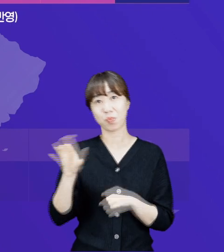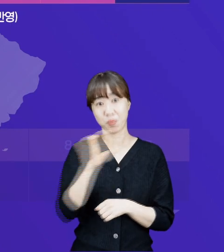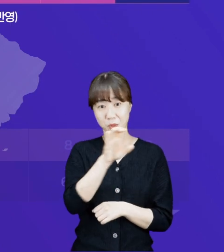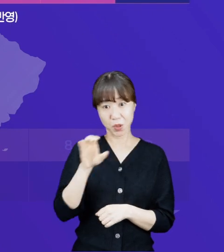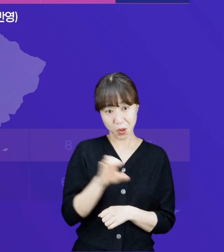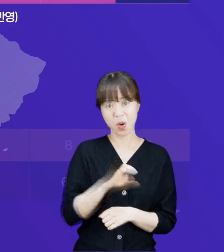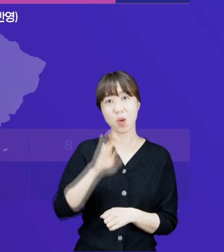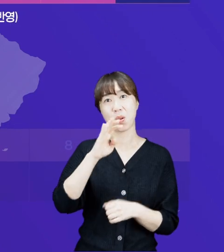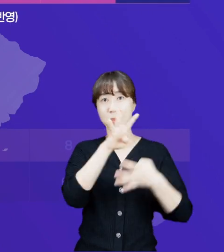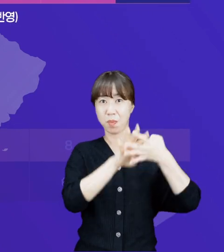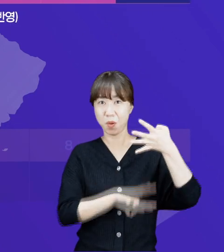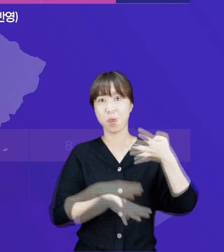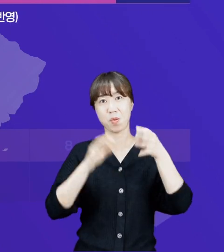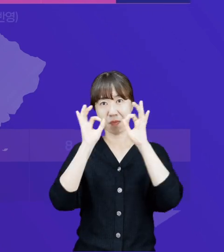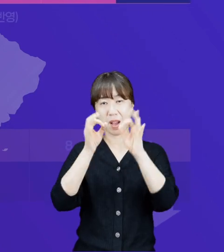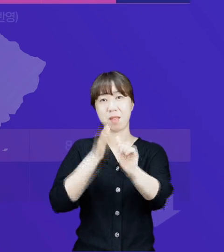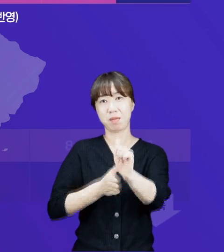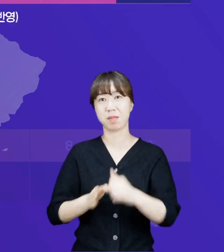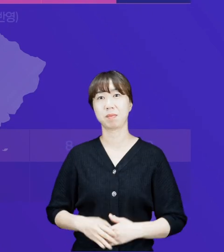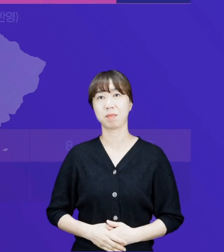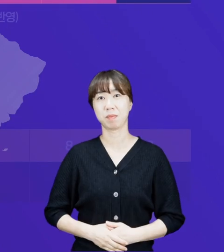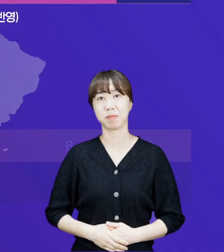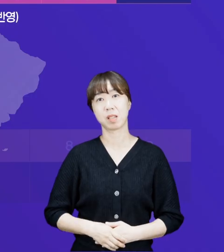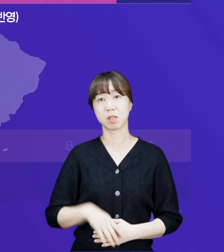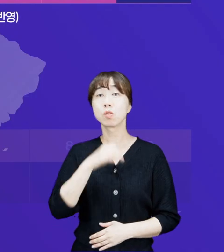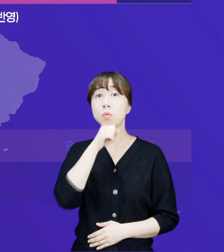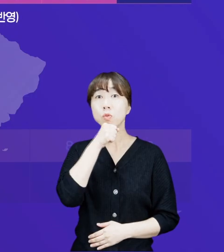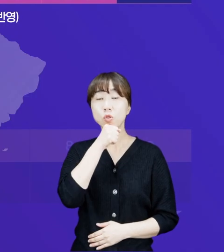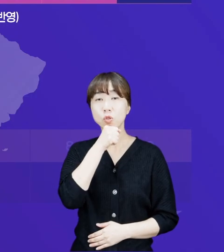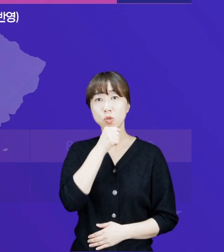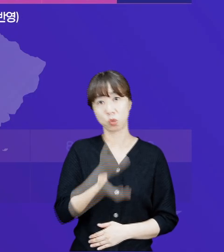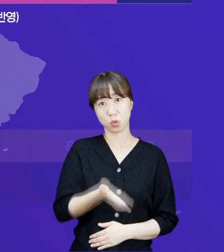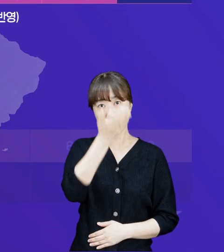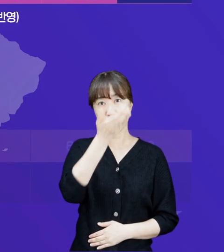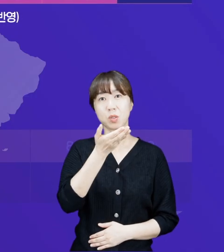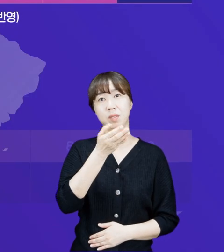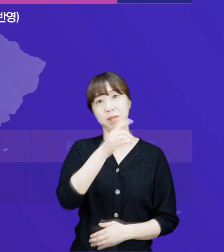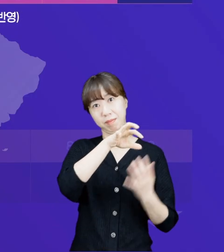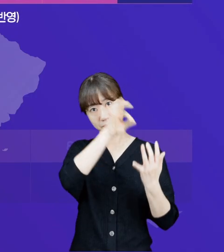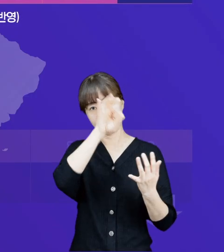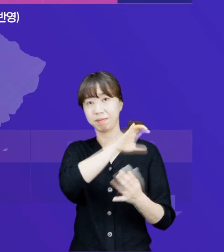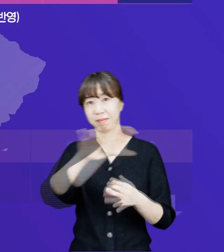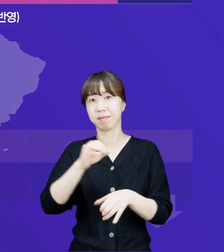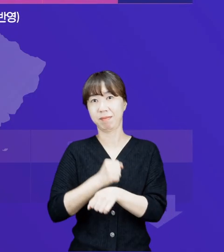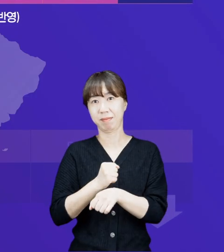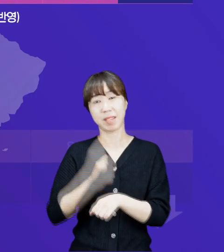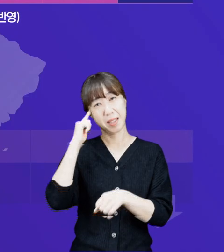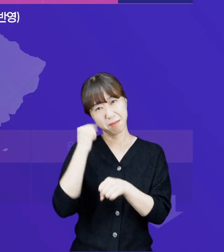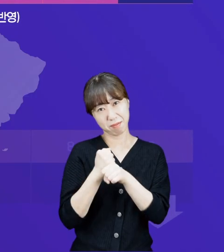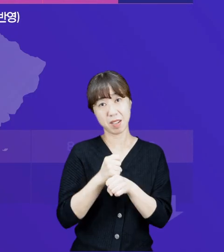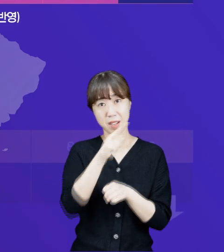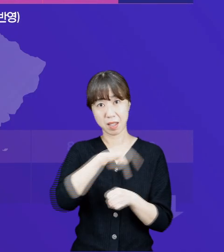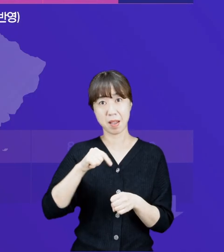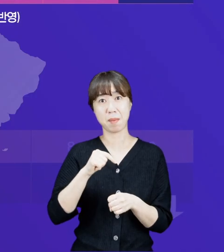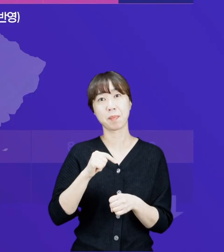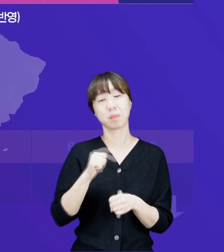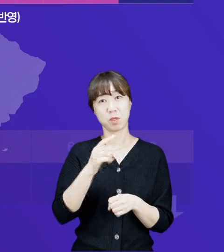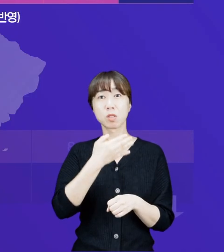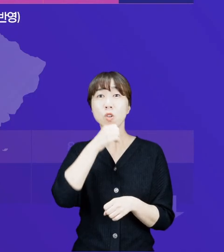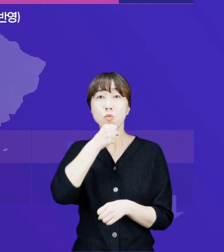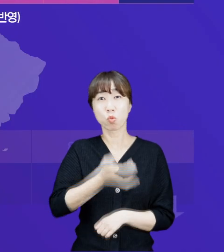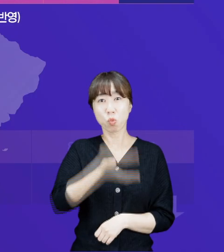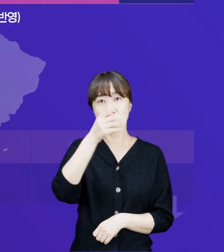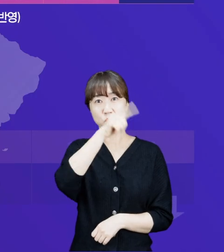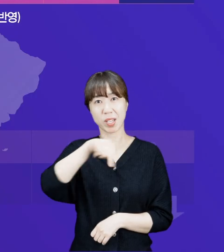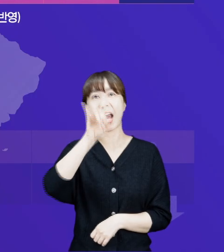표를 참고하여 주시기 바랍니다. 선택 영역 반영은 100분위 점수가 높은 영역을 반영하며 탐구 영역은 100분위가 높은 한